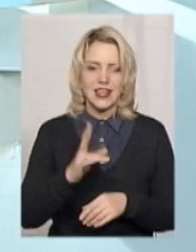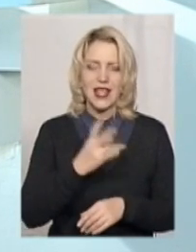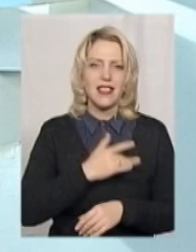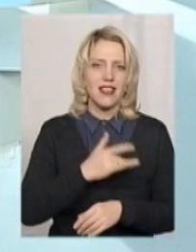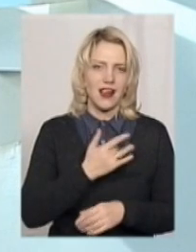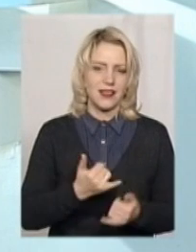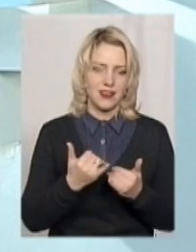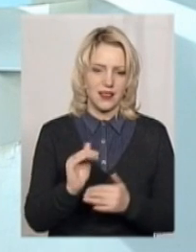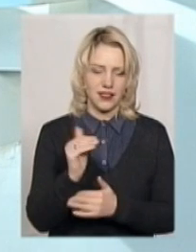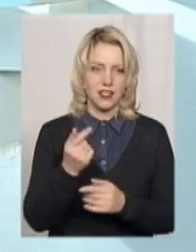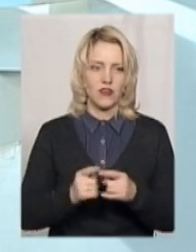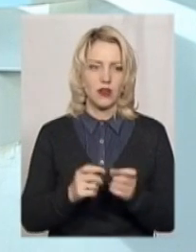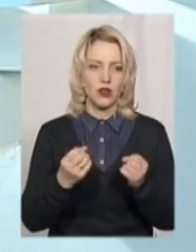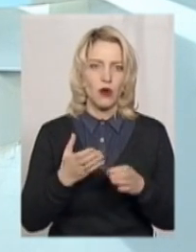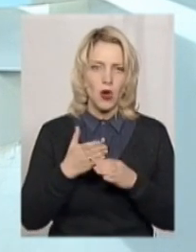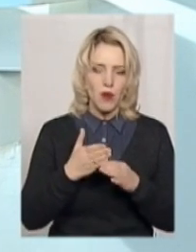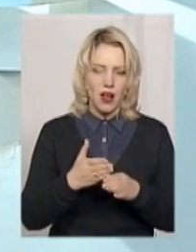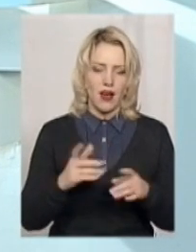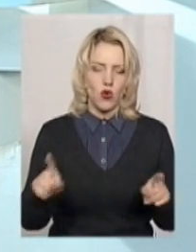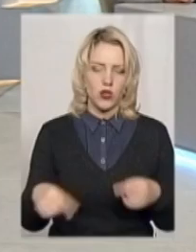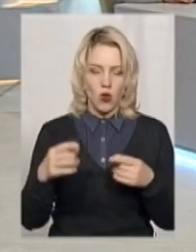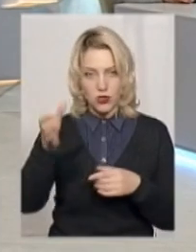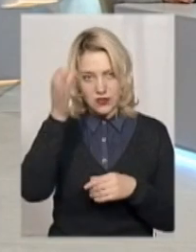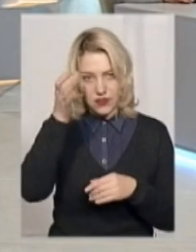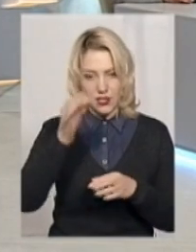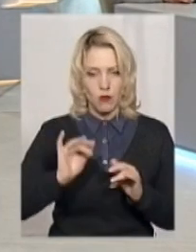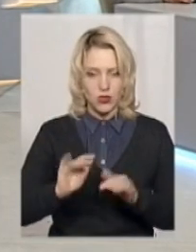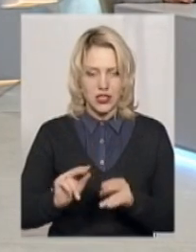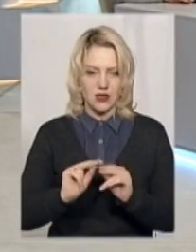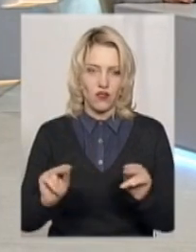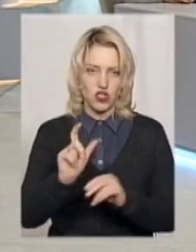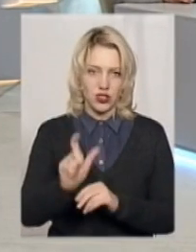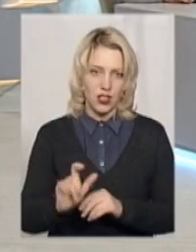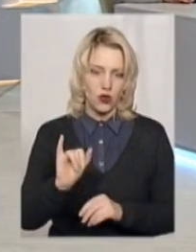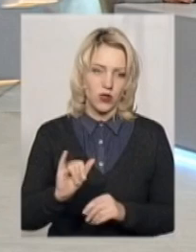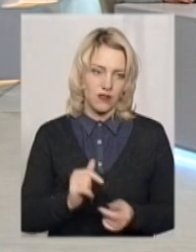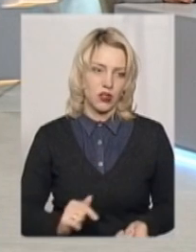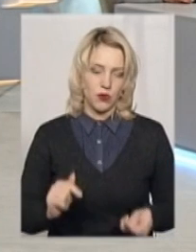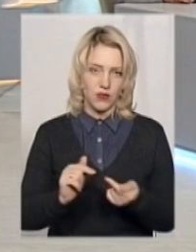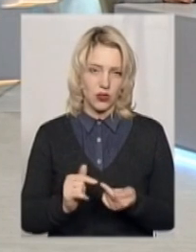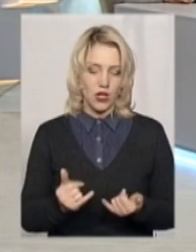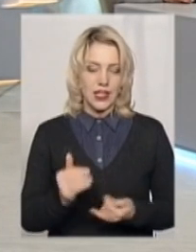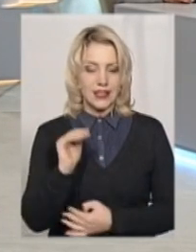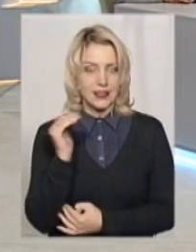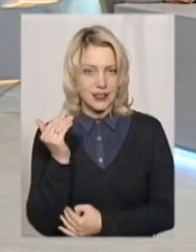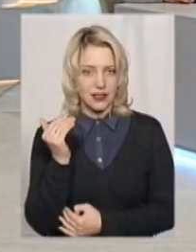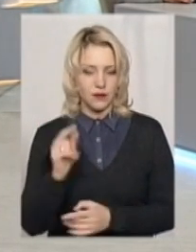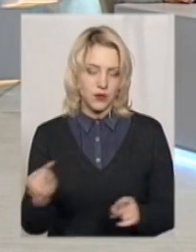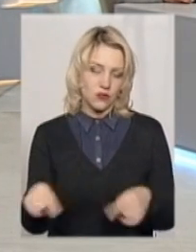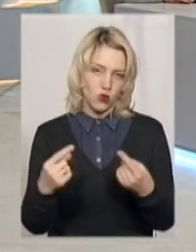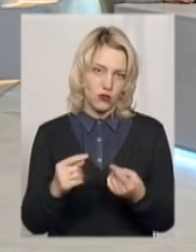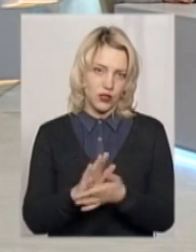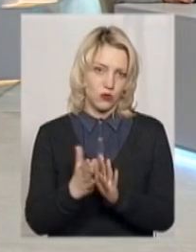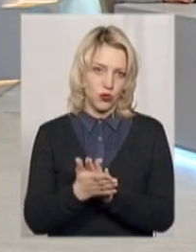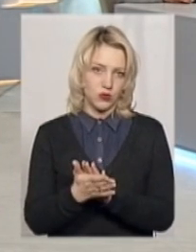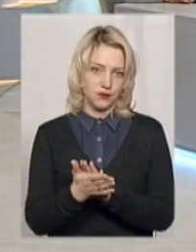Вона допомагає організовувати освітній процес як вчителю, ну, звичайно ж, відповідно дитині створювати